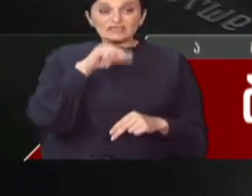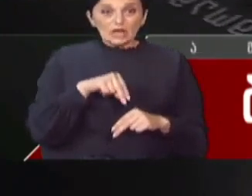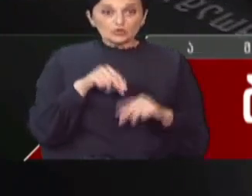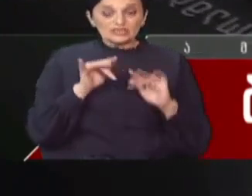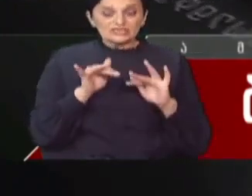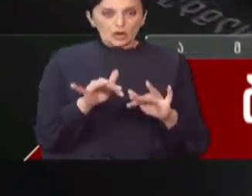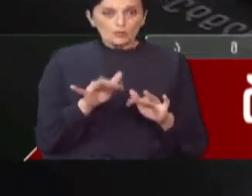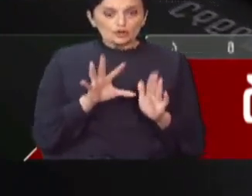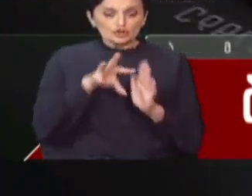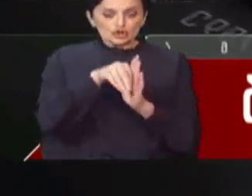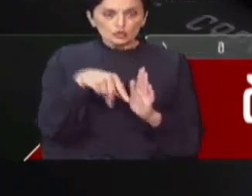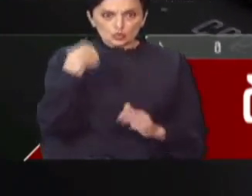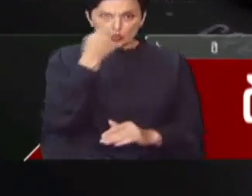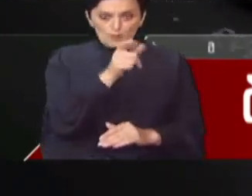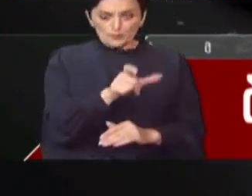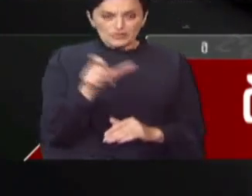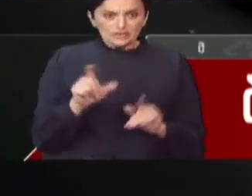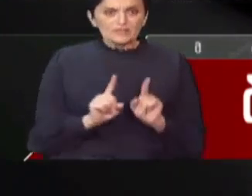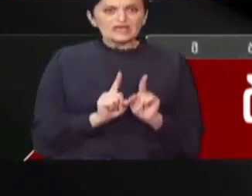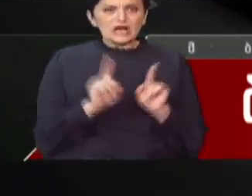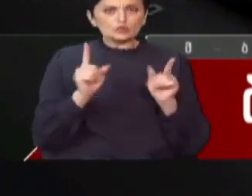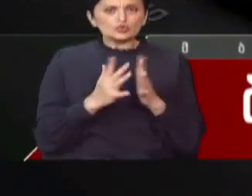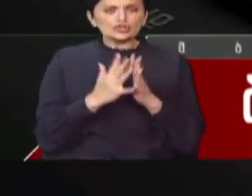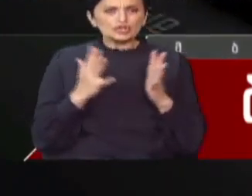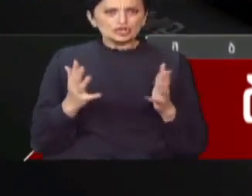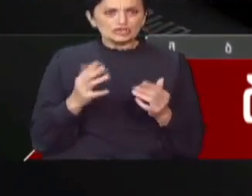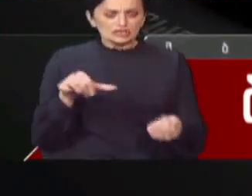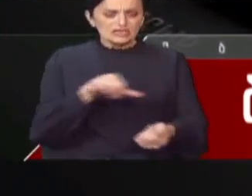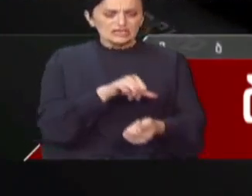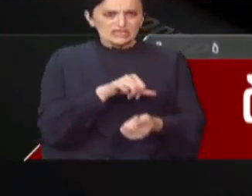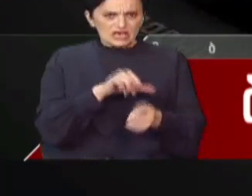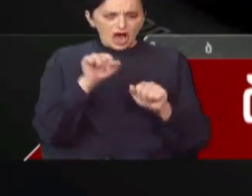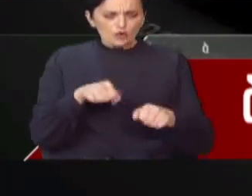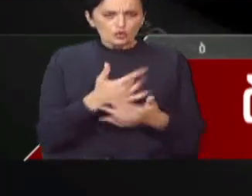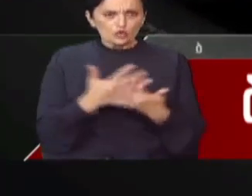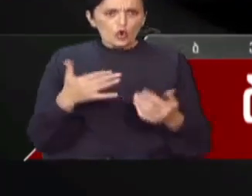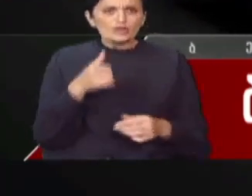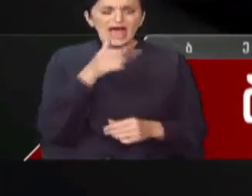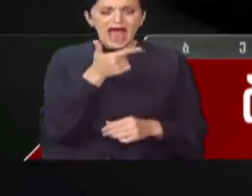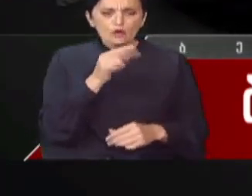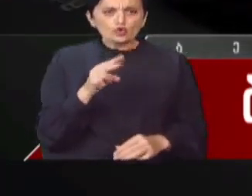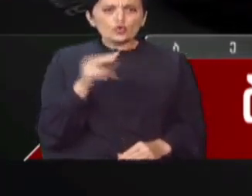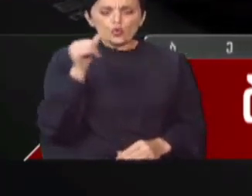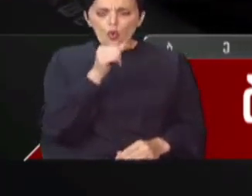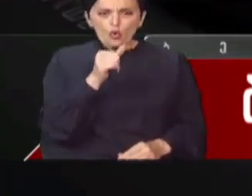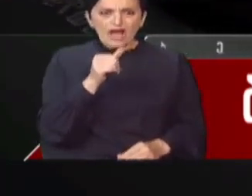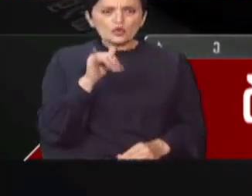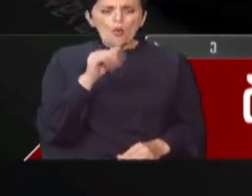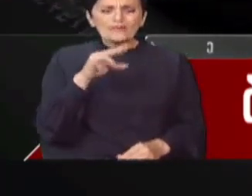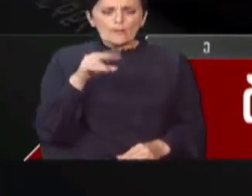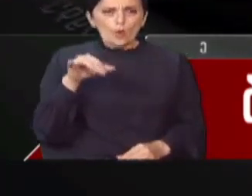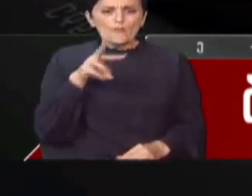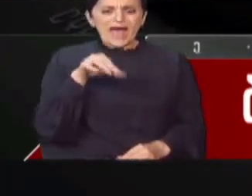Დანაშაულებრივი საქმიანობაში ჩართული პირები ახდენდნენ განსაკუთრებით დიდი ოდენობით ნარკოტიკული საშუალებების, ჰეროინის, კოკაინის,